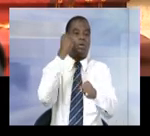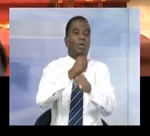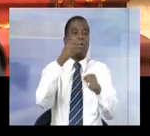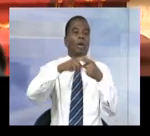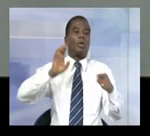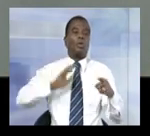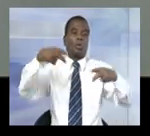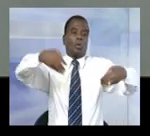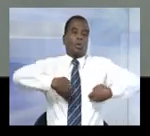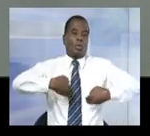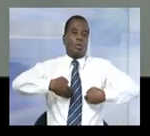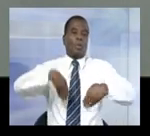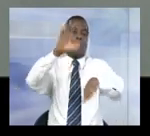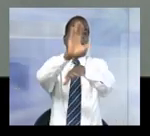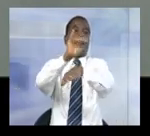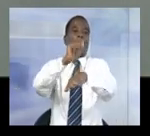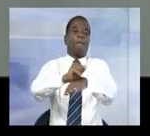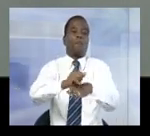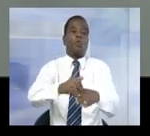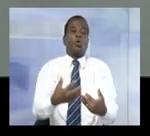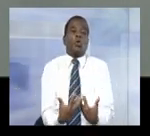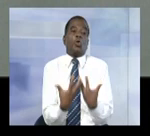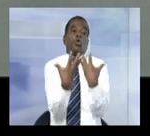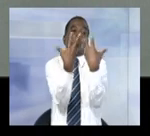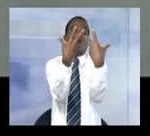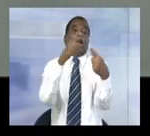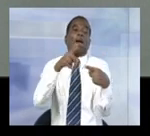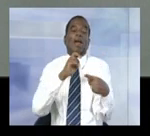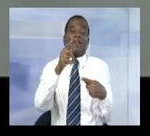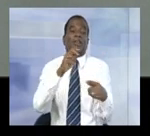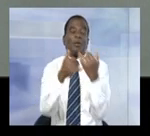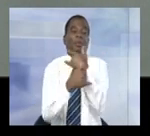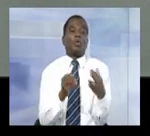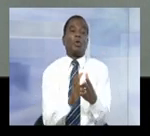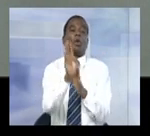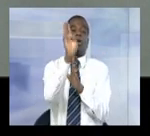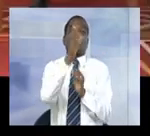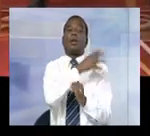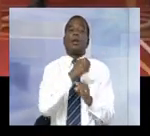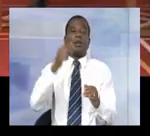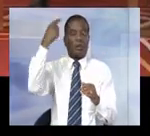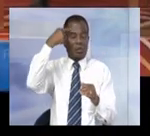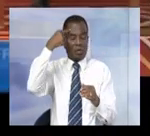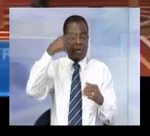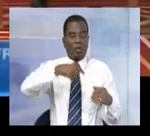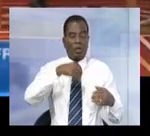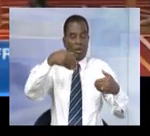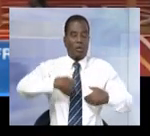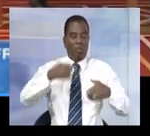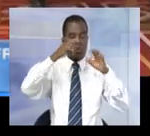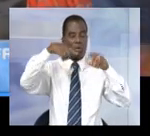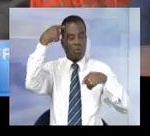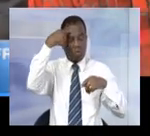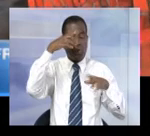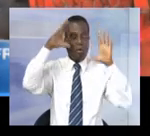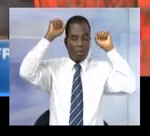à nos jeunes. La Côte d'Ivoire aspirant à être un pays émergent, la jeunesse pour le gouvernement et le chef de l'État,